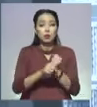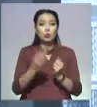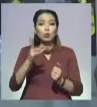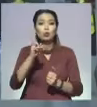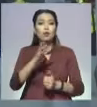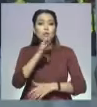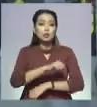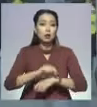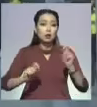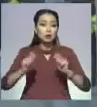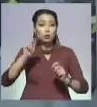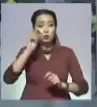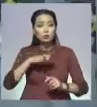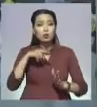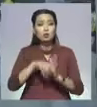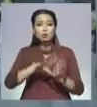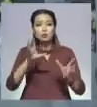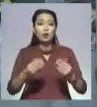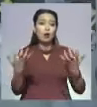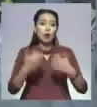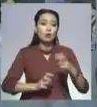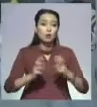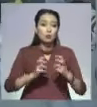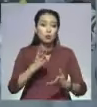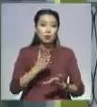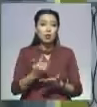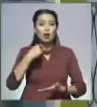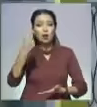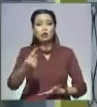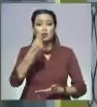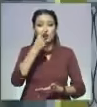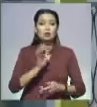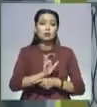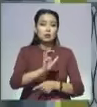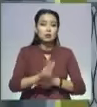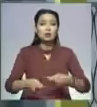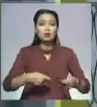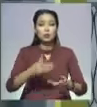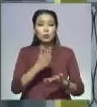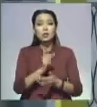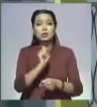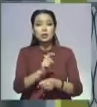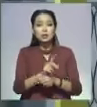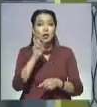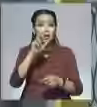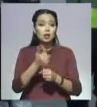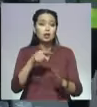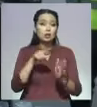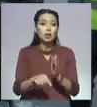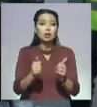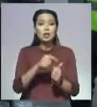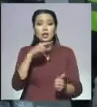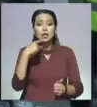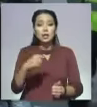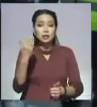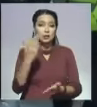Өндіріс толықтай автоматтандырылған. Зауыттан шыққан өнім алыс жақын елдерге экспорт өнімге тапсырыс беріп отырған елдер ішінде көрші Ресей